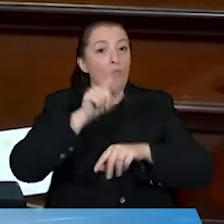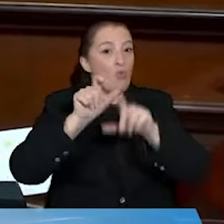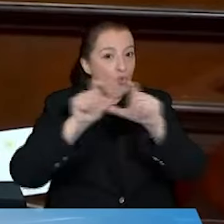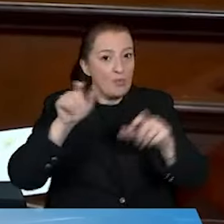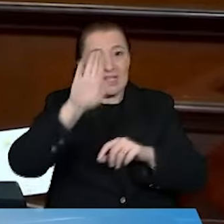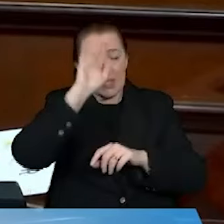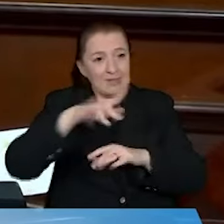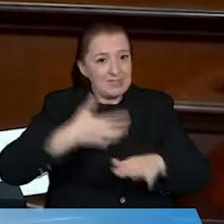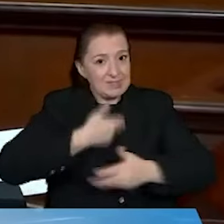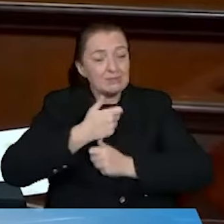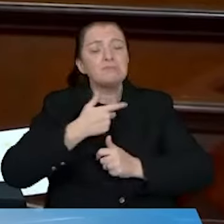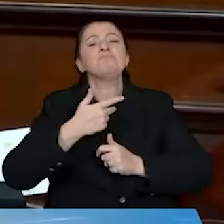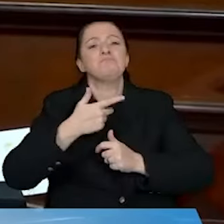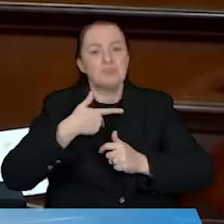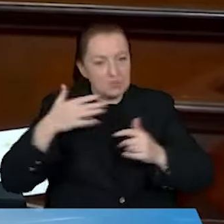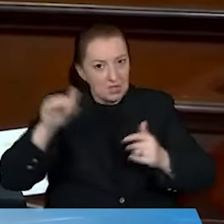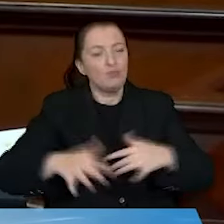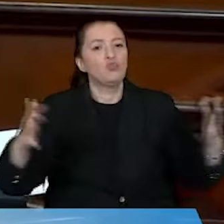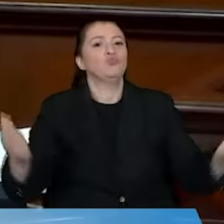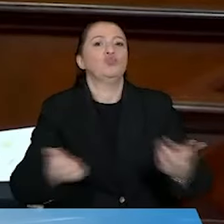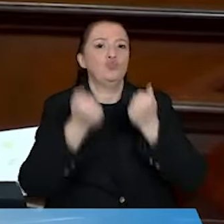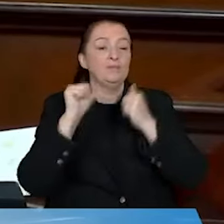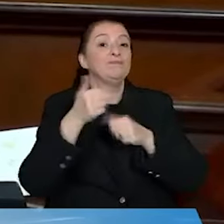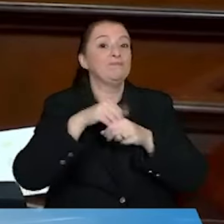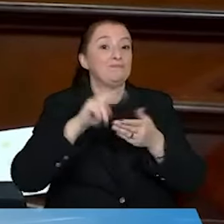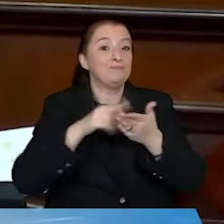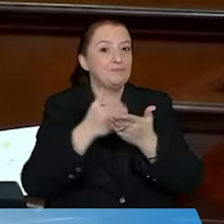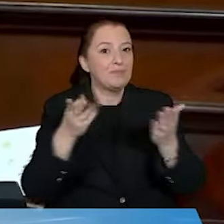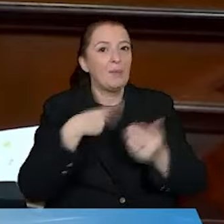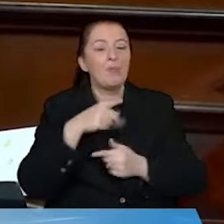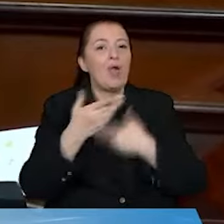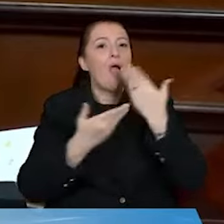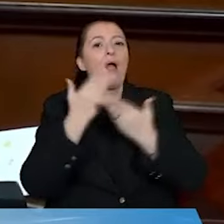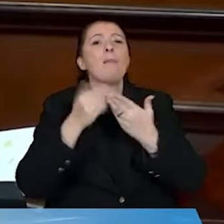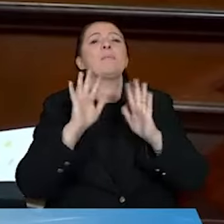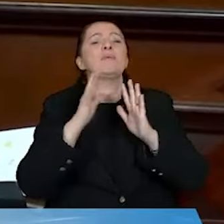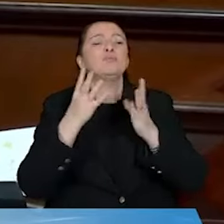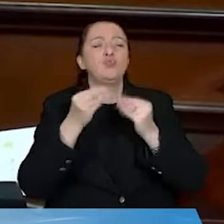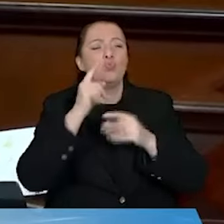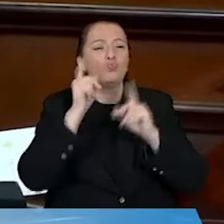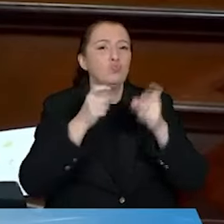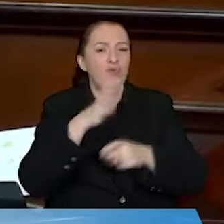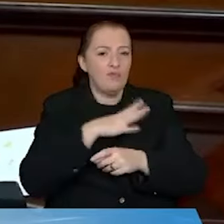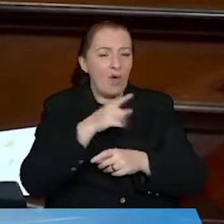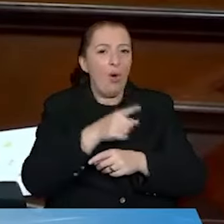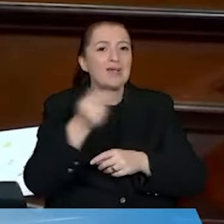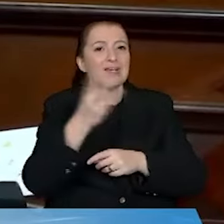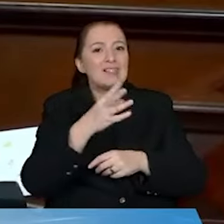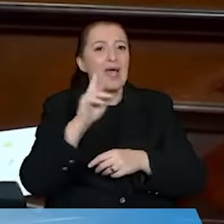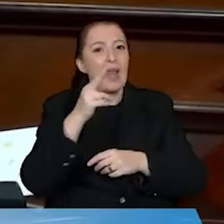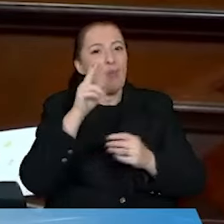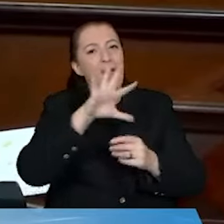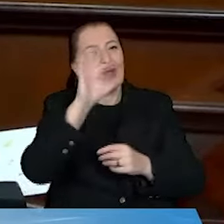bu sıkıntılardan kurtaracağız. Değerli meclis üyeleri, benim burada anlatamadığım daha birçok bulgu var. Sayıştay raporunu vakit ayırıp